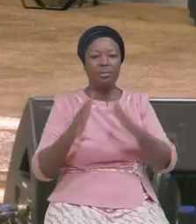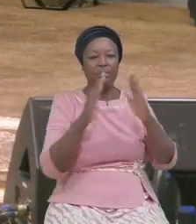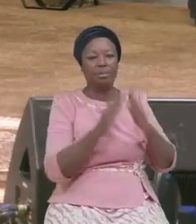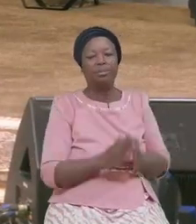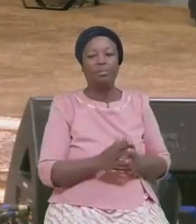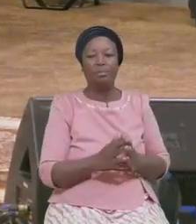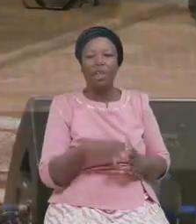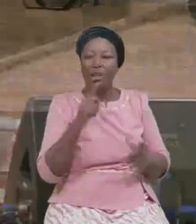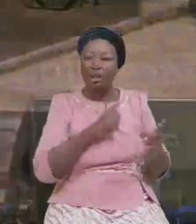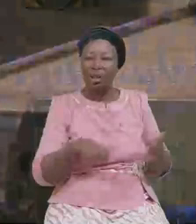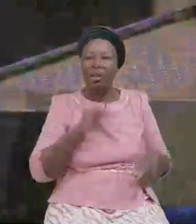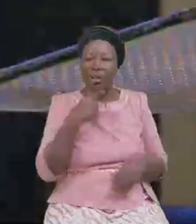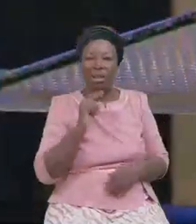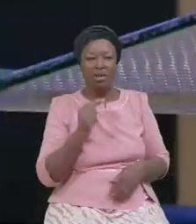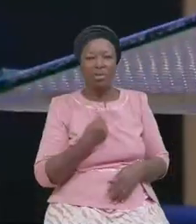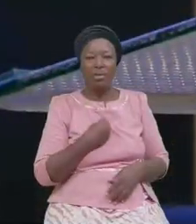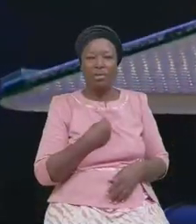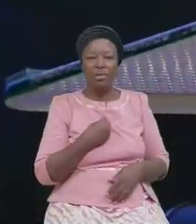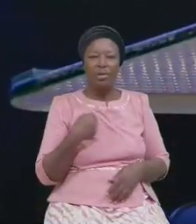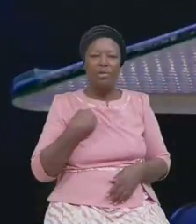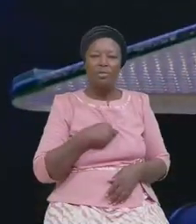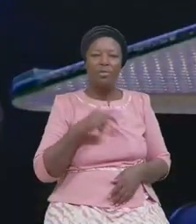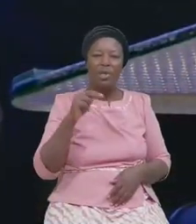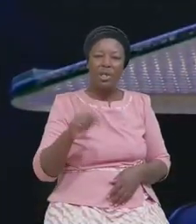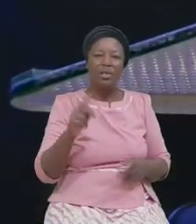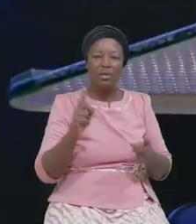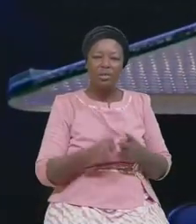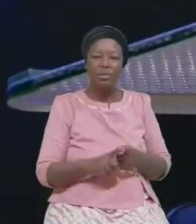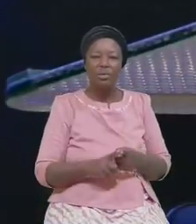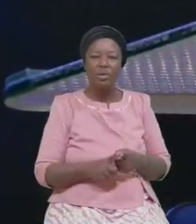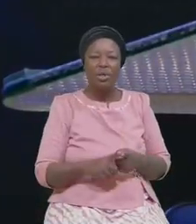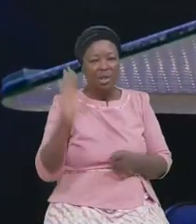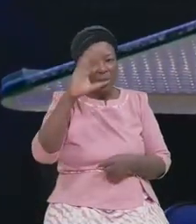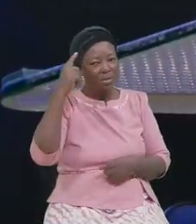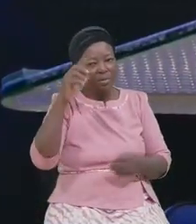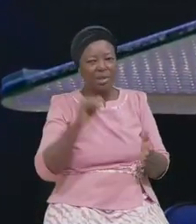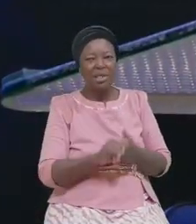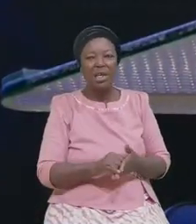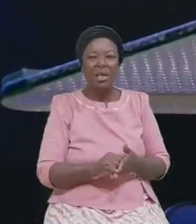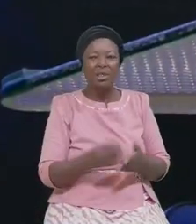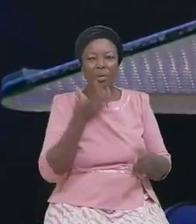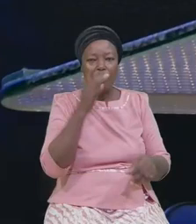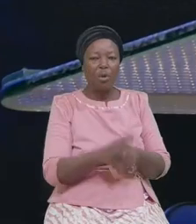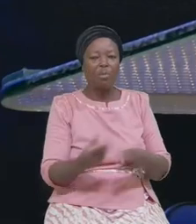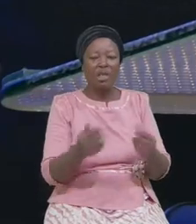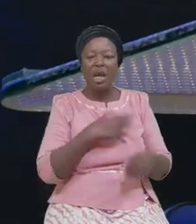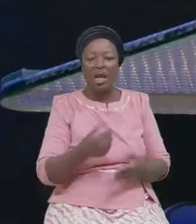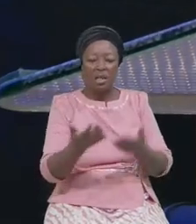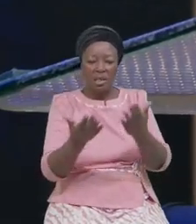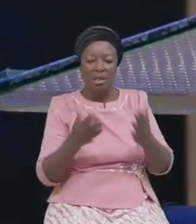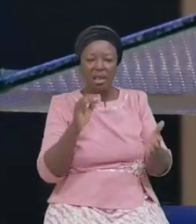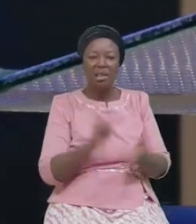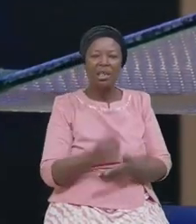Le centre de nous dit que nous devons considérer à cette terre de délices et désirer d'être sur la terre de promesse,